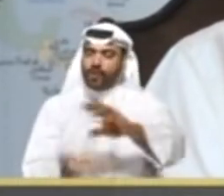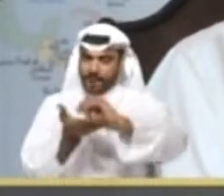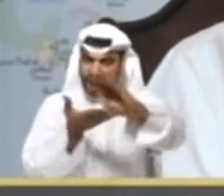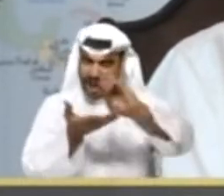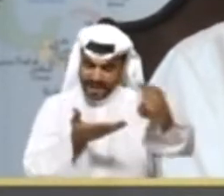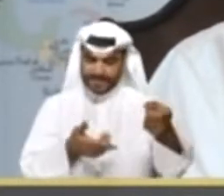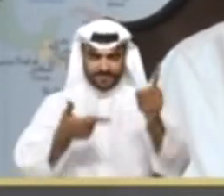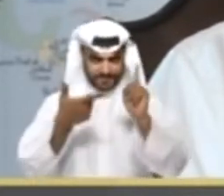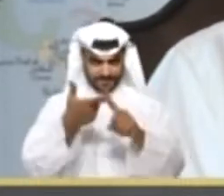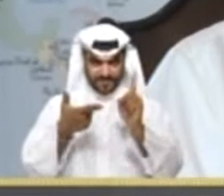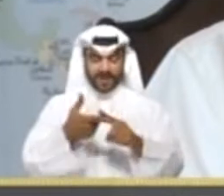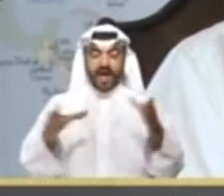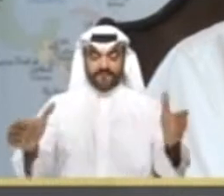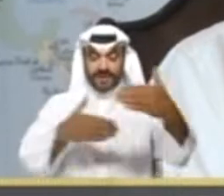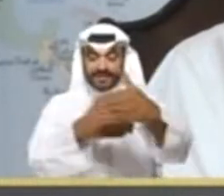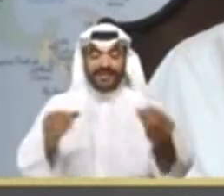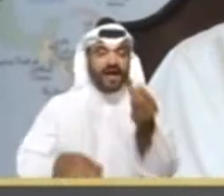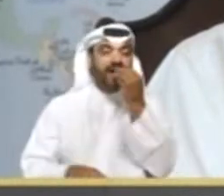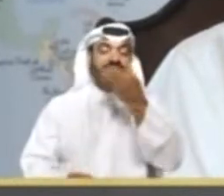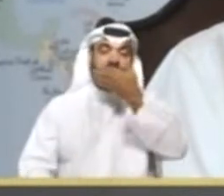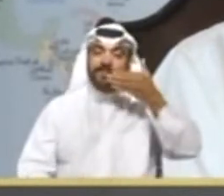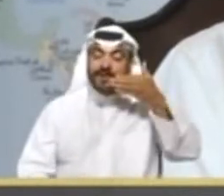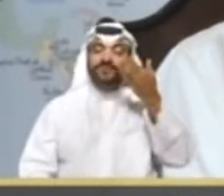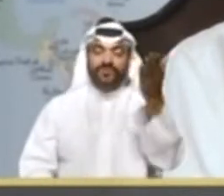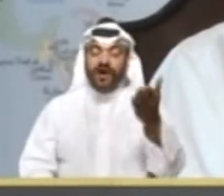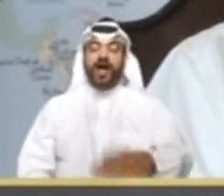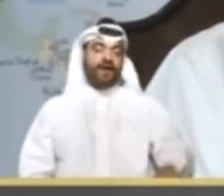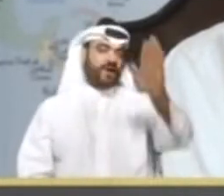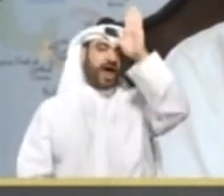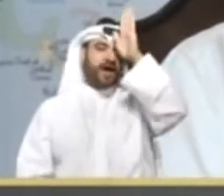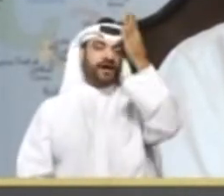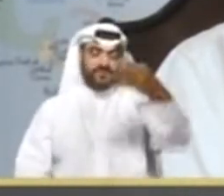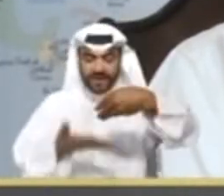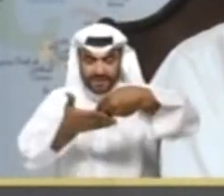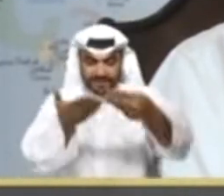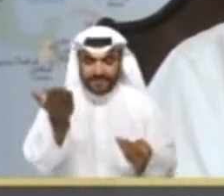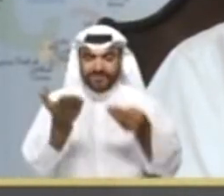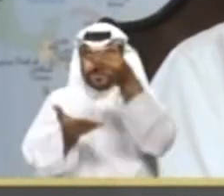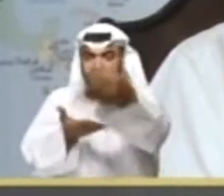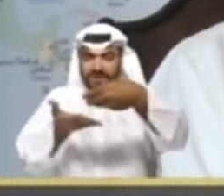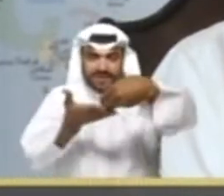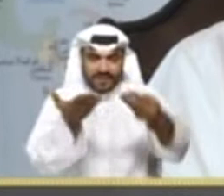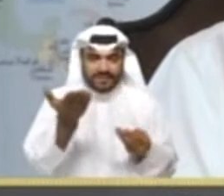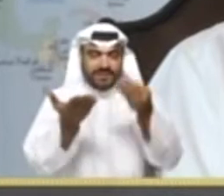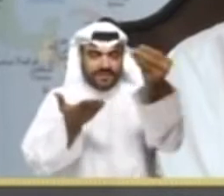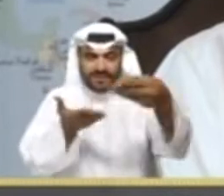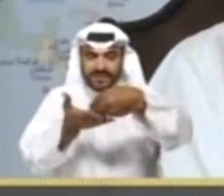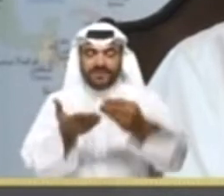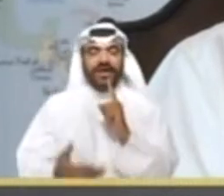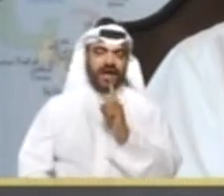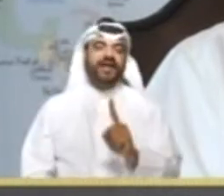وأيضا في وجبات إفطار صائم. أيضا في العراق هناك كابونات تم توفيرها إن شاء